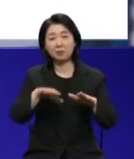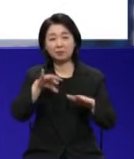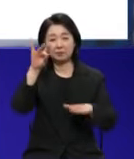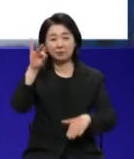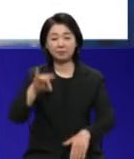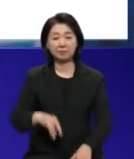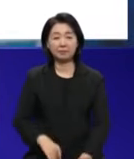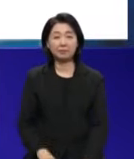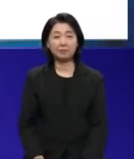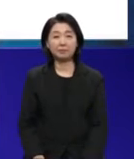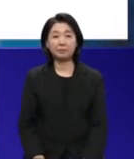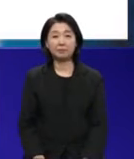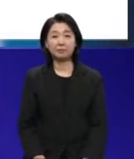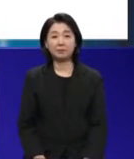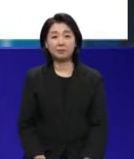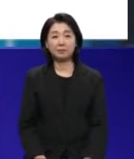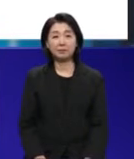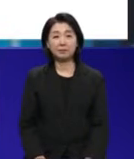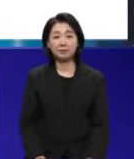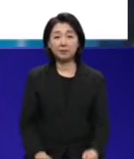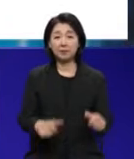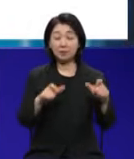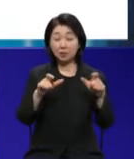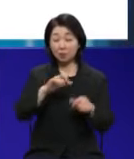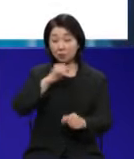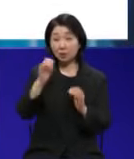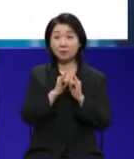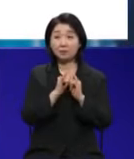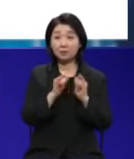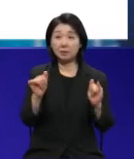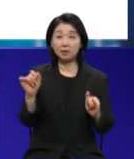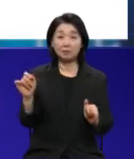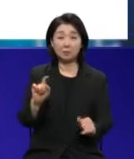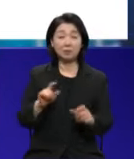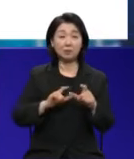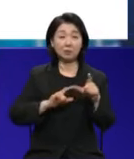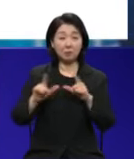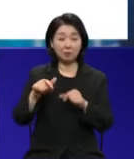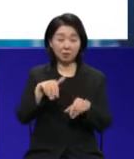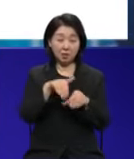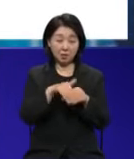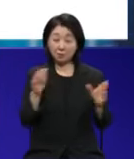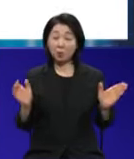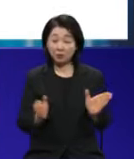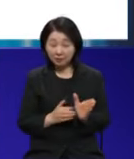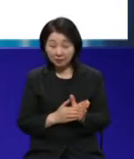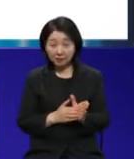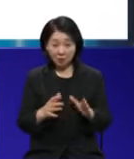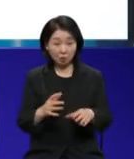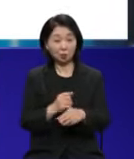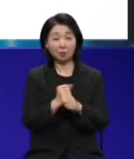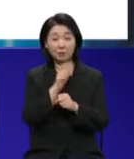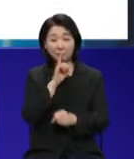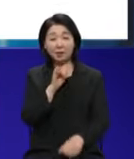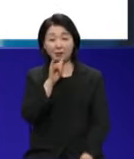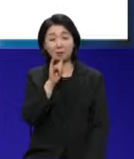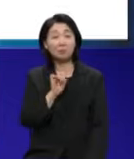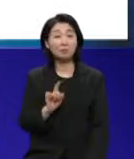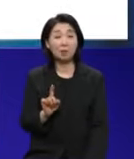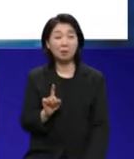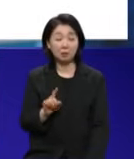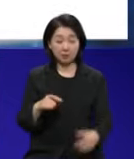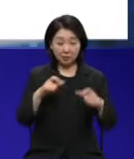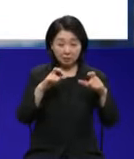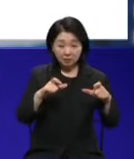처음이라고 합니다 그리고 또 지역 구당 선자 같은 경우에 이제 거의 그 개표가 마무리돼서 좀 종합해서 나오는 얘기들이 있는데